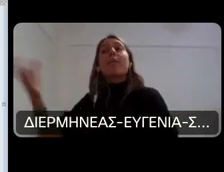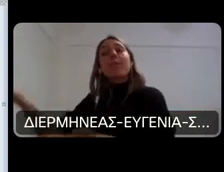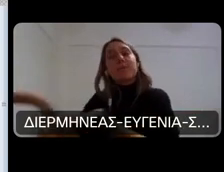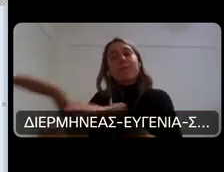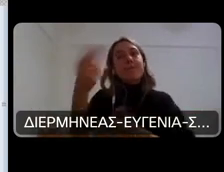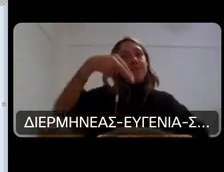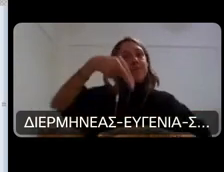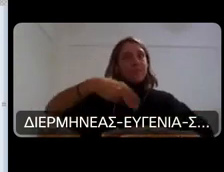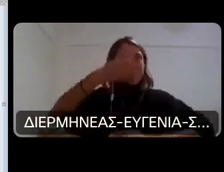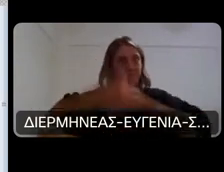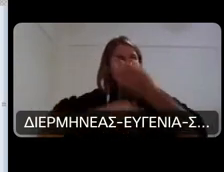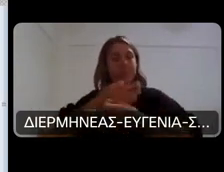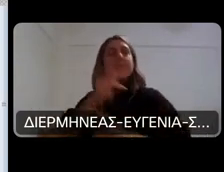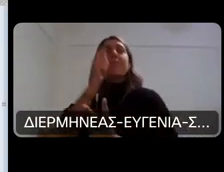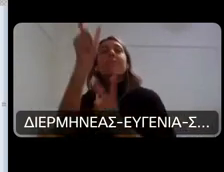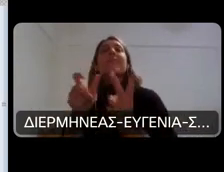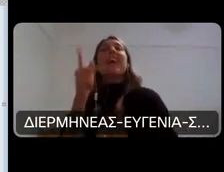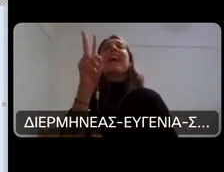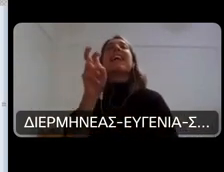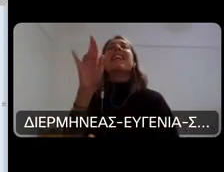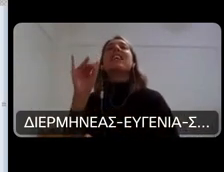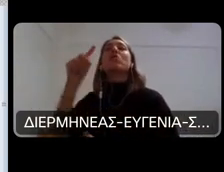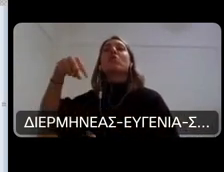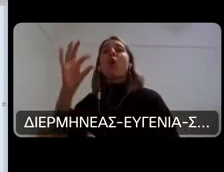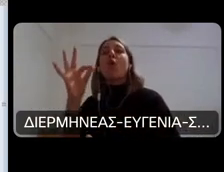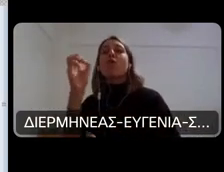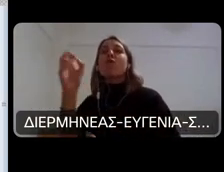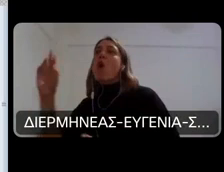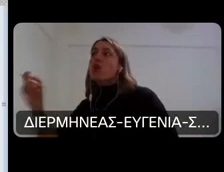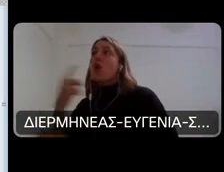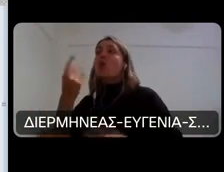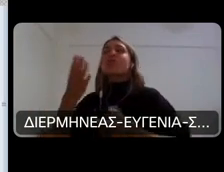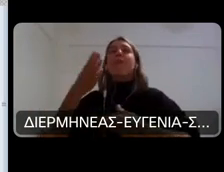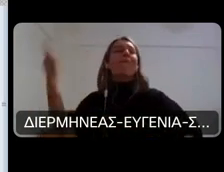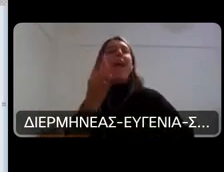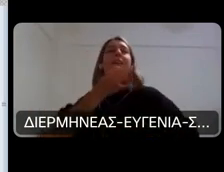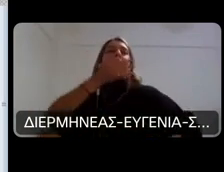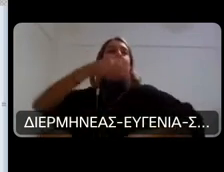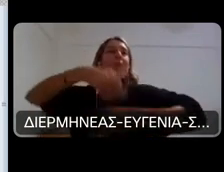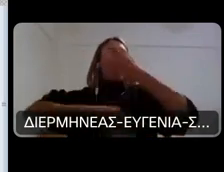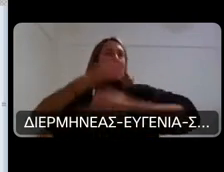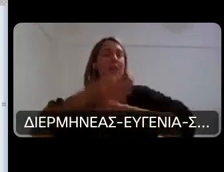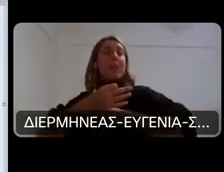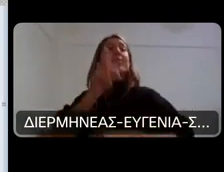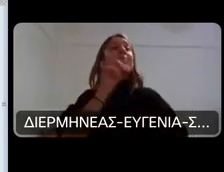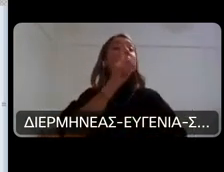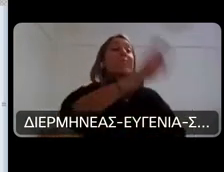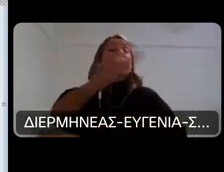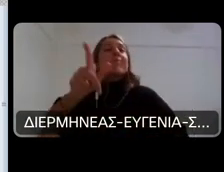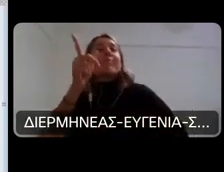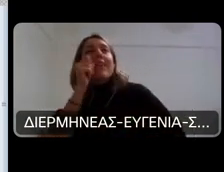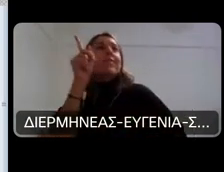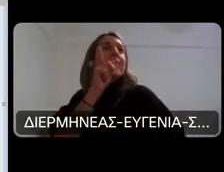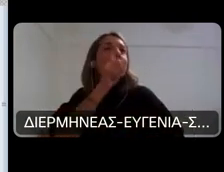προσκεκλημένο ομιλητή Κριστόφ Ρος για τις εξαιρετικές ομιλίες τους, τους και στις ομιλητές και ομιλήτριες και συγγραφείς